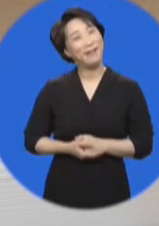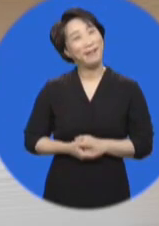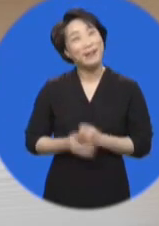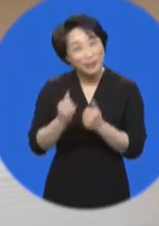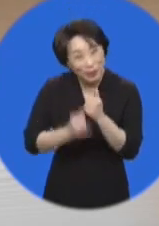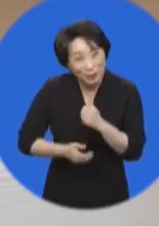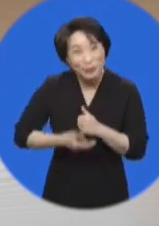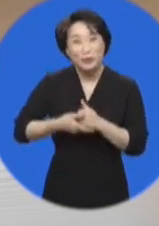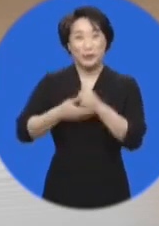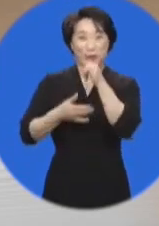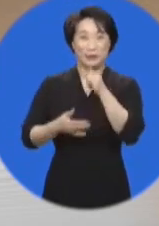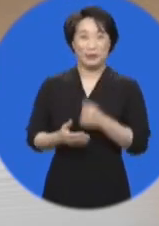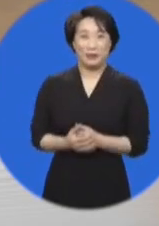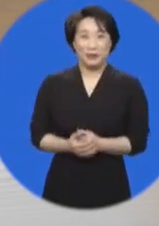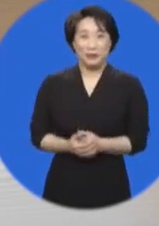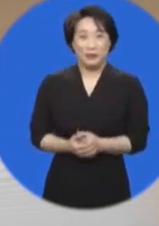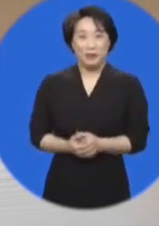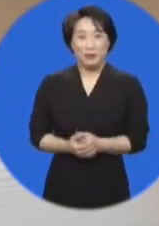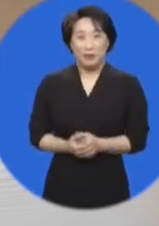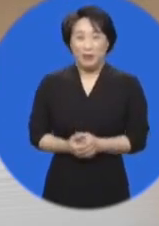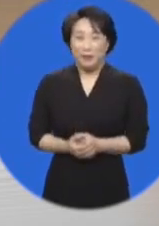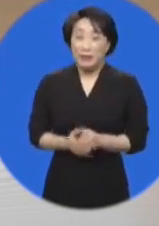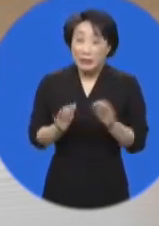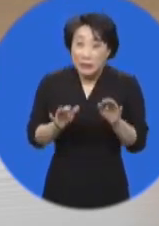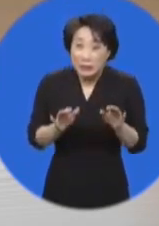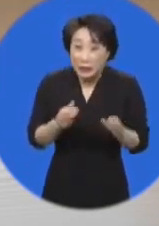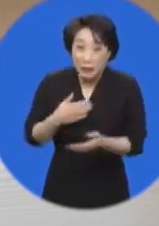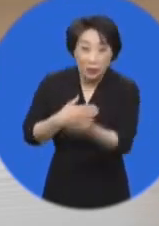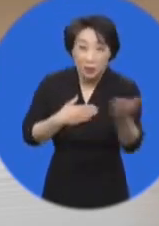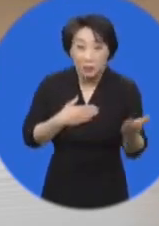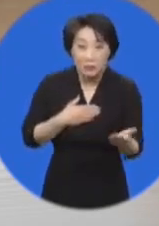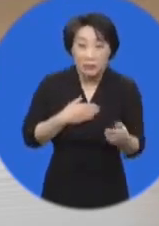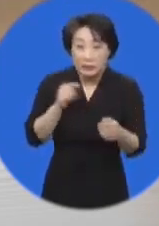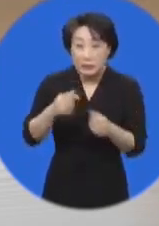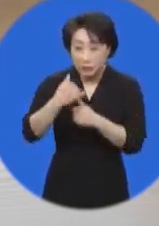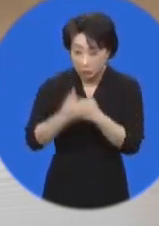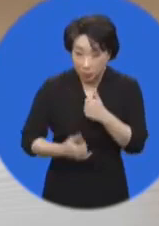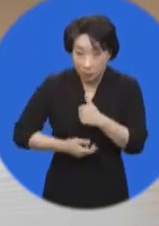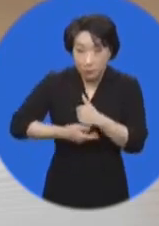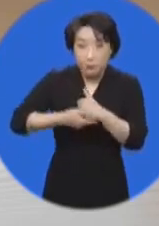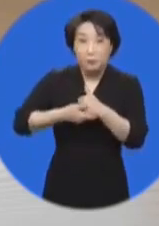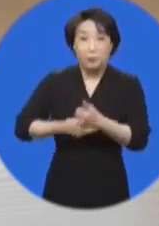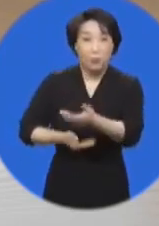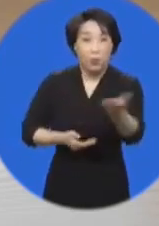이렇게 섬겨주신대요. 근데 이런 섬김을